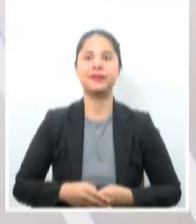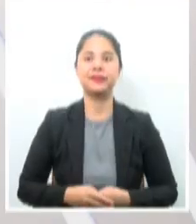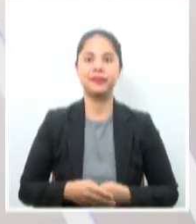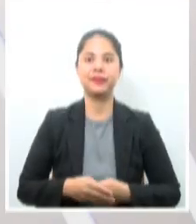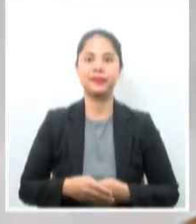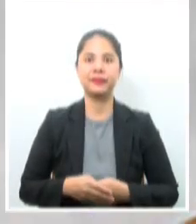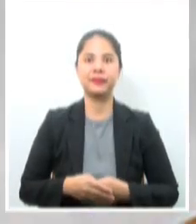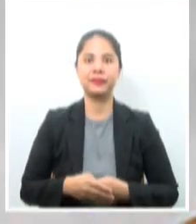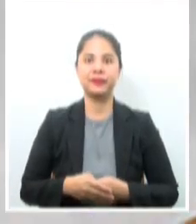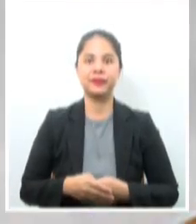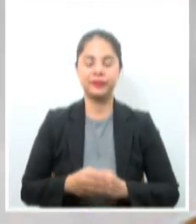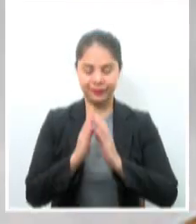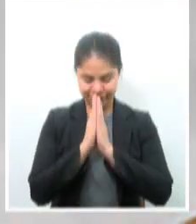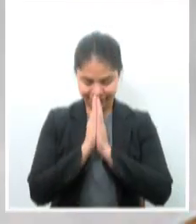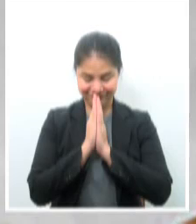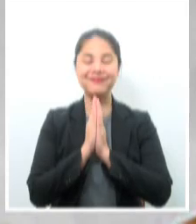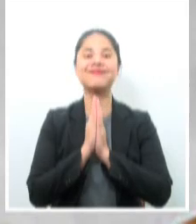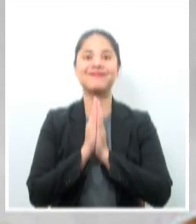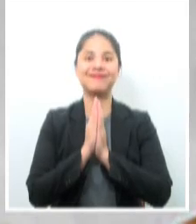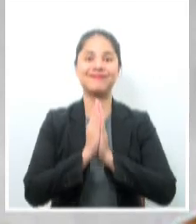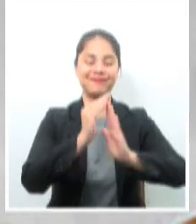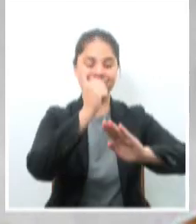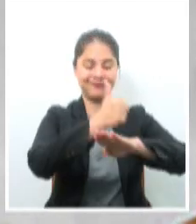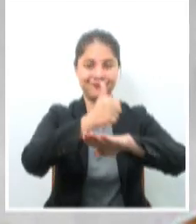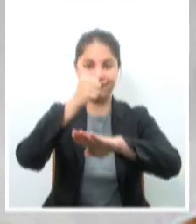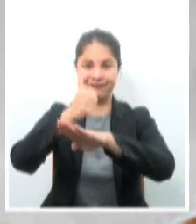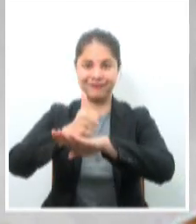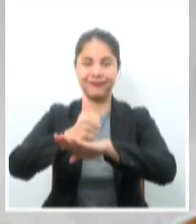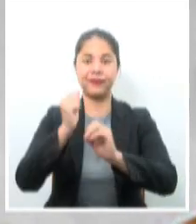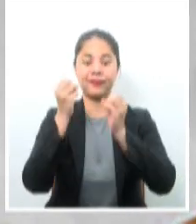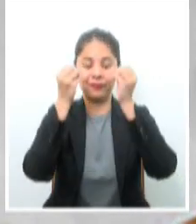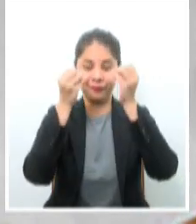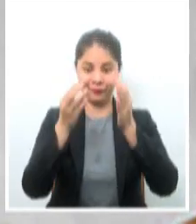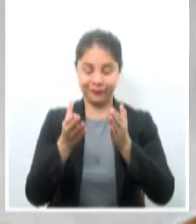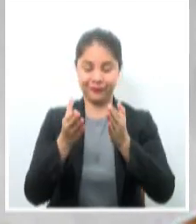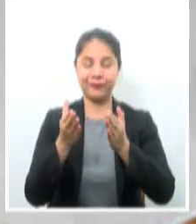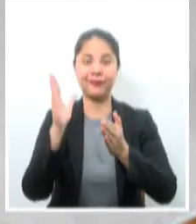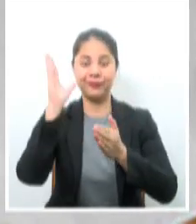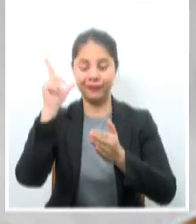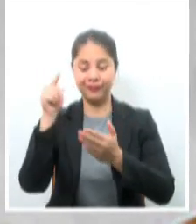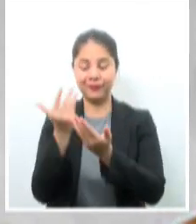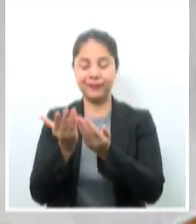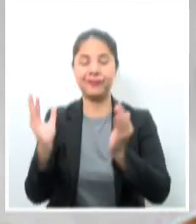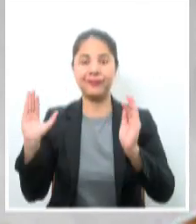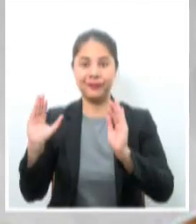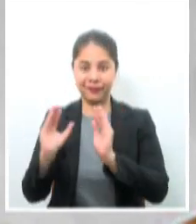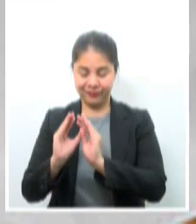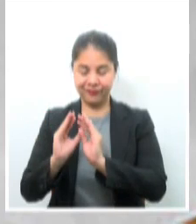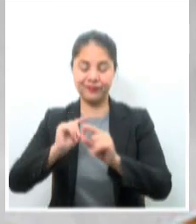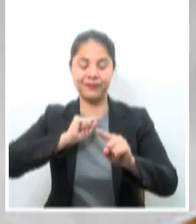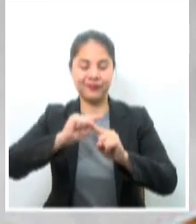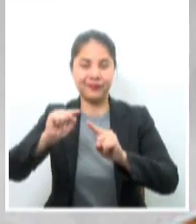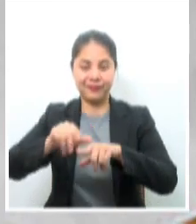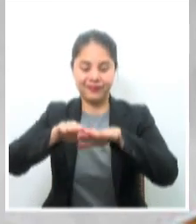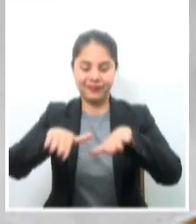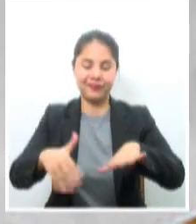สวัสดีค่ะสวัสดีท่านผู้บริหารค่ะคุณครูท่านผู้ปกครองนักเรียนและท่านผู้ชมทุกท่านค่ะกลับมาพบกันอีกครั้งนะค